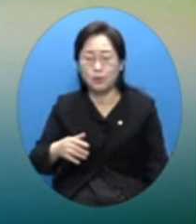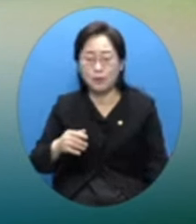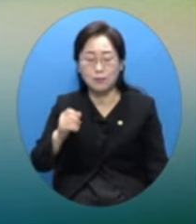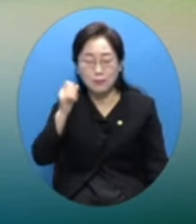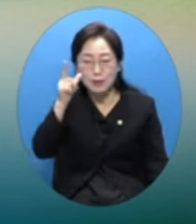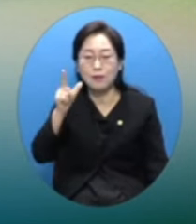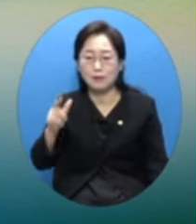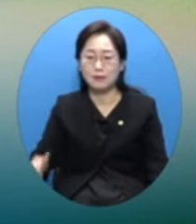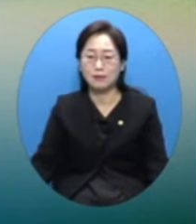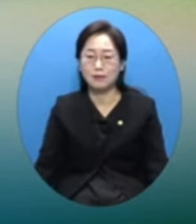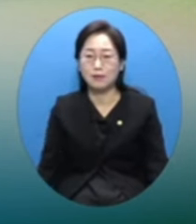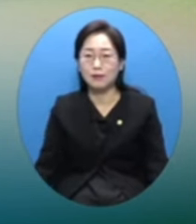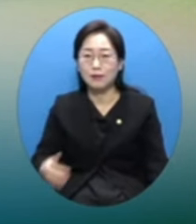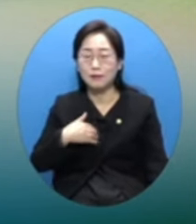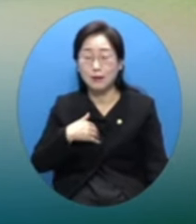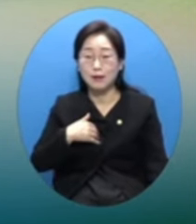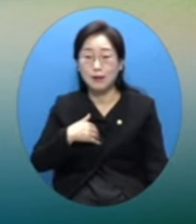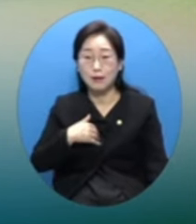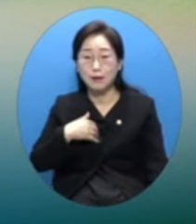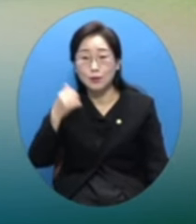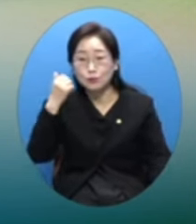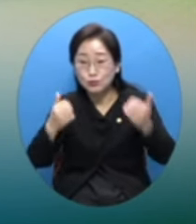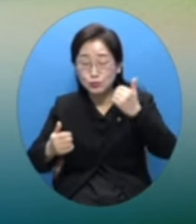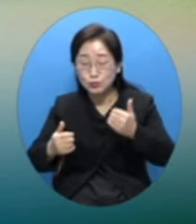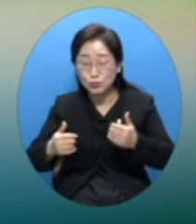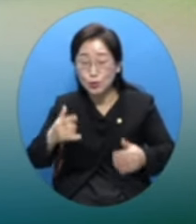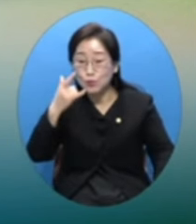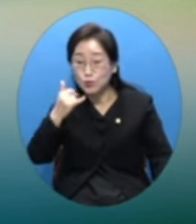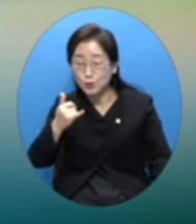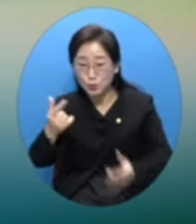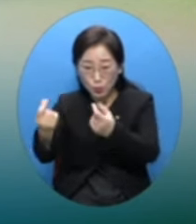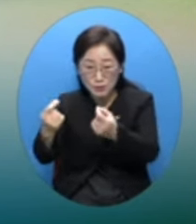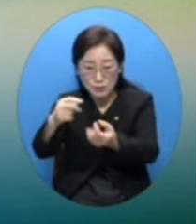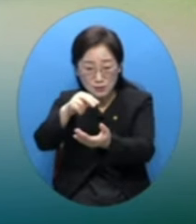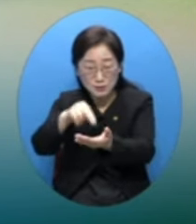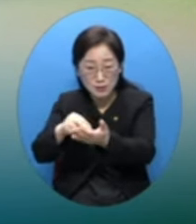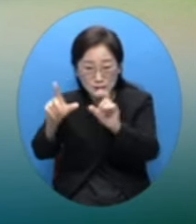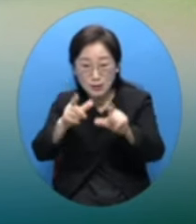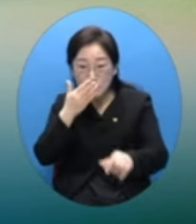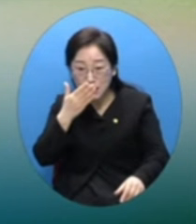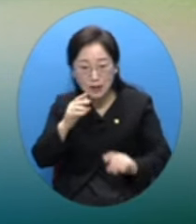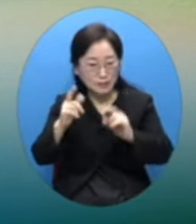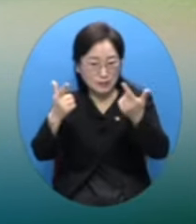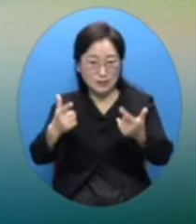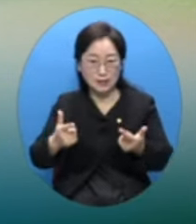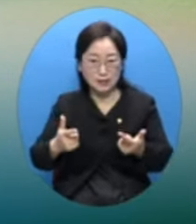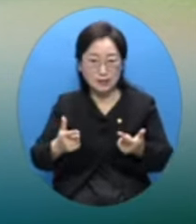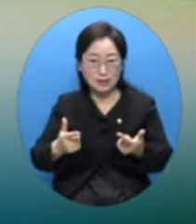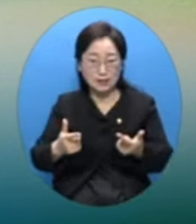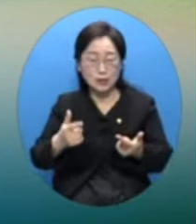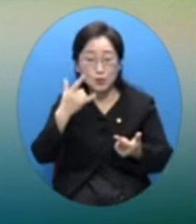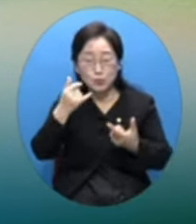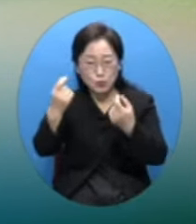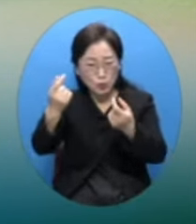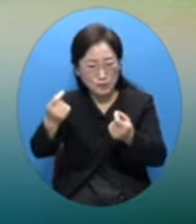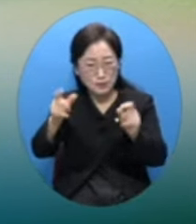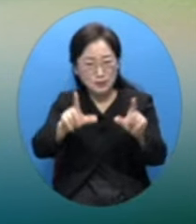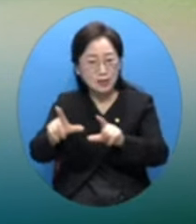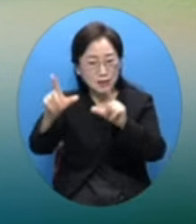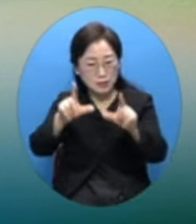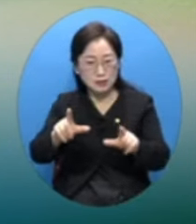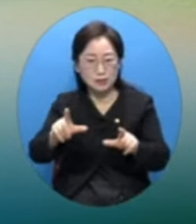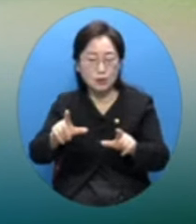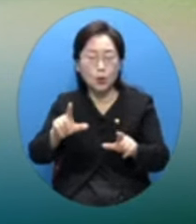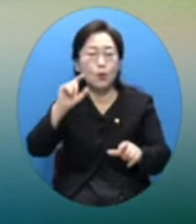됩니다 저는 아무나 우리 부모님처럼 살 수 있다고 생각하지 않습니다 그렇게 살아갈 수 있다는 것이 믿기지 않을